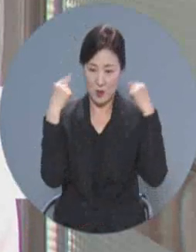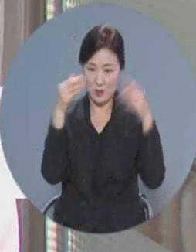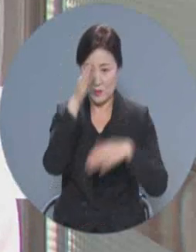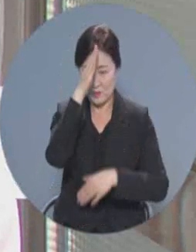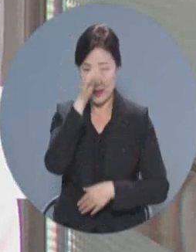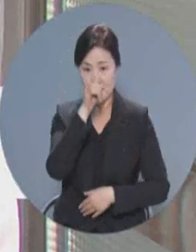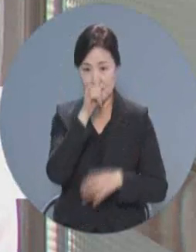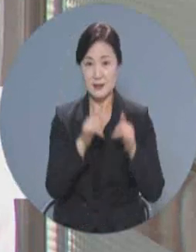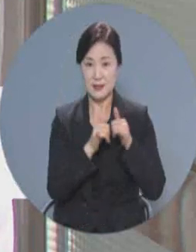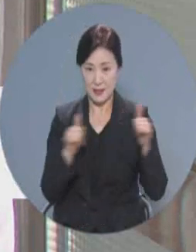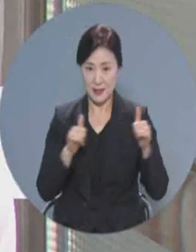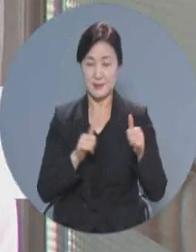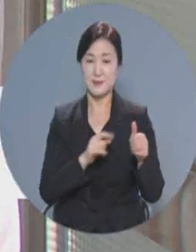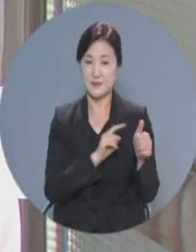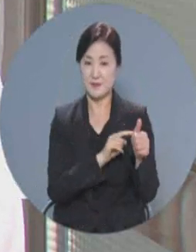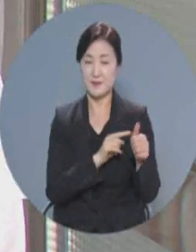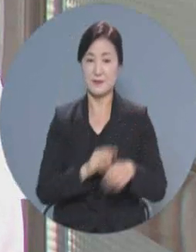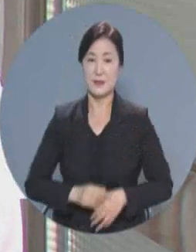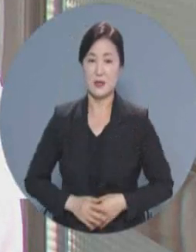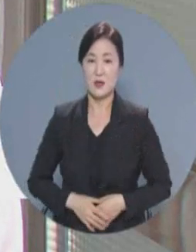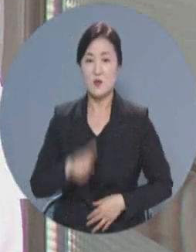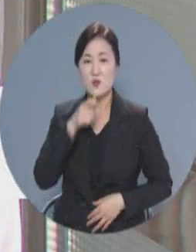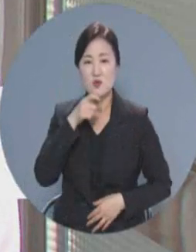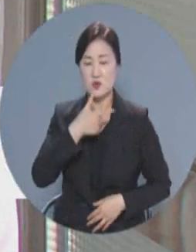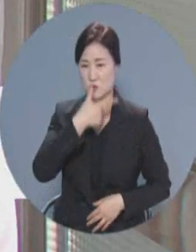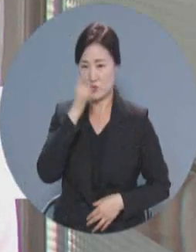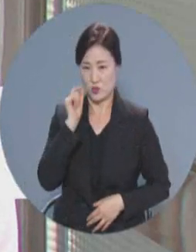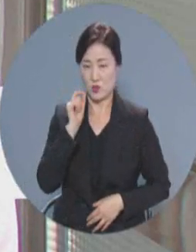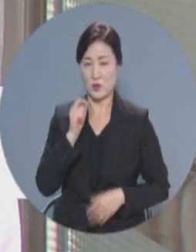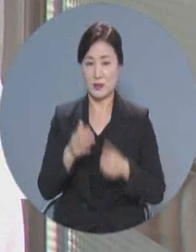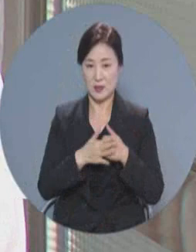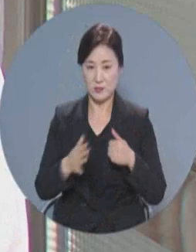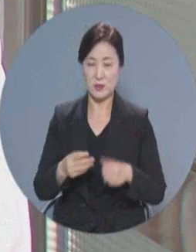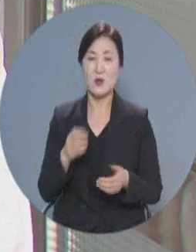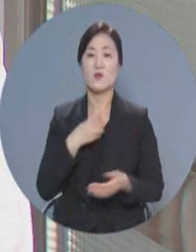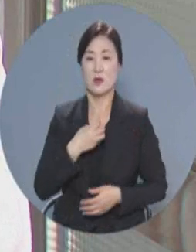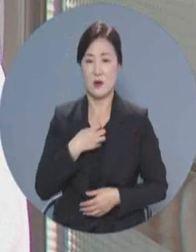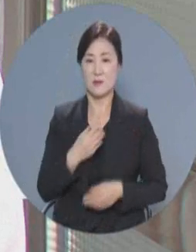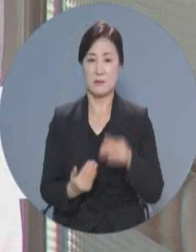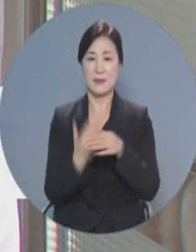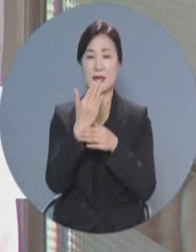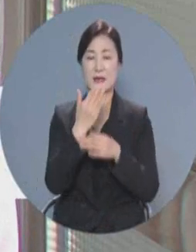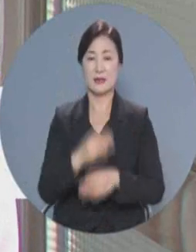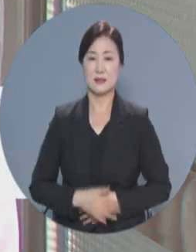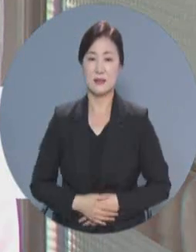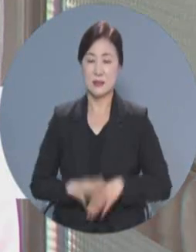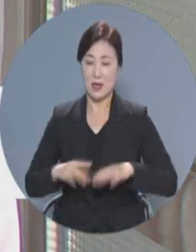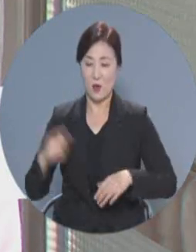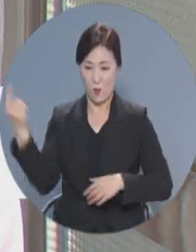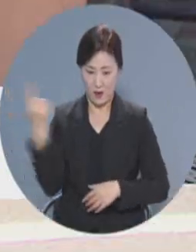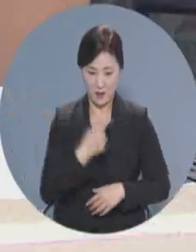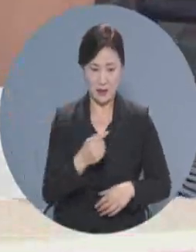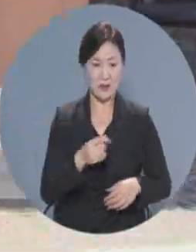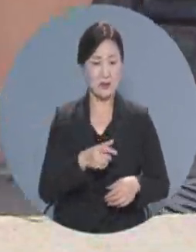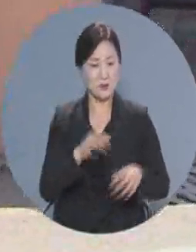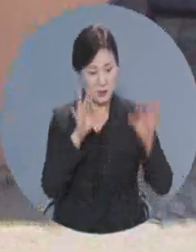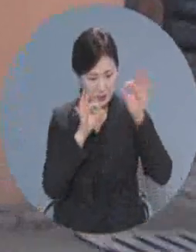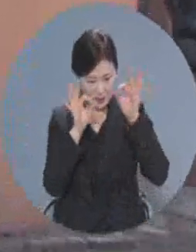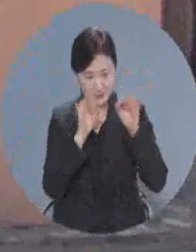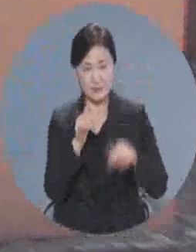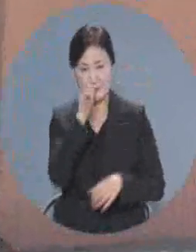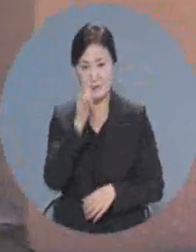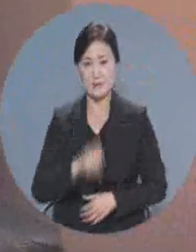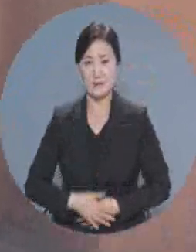가진 분들은 체수분이 부족하게 되면 더 위험한 상황에 빠질 수 있기 때문에 저희가 와서 수시로.